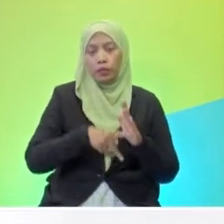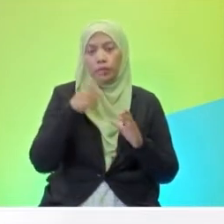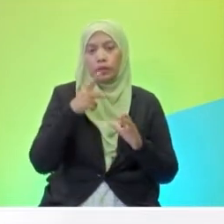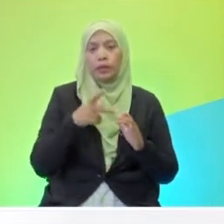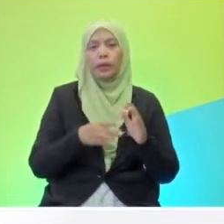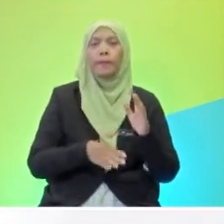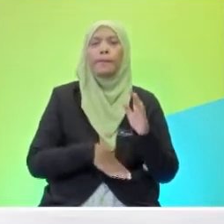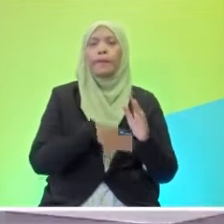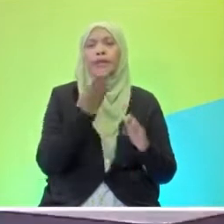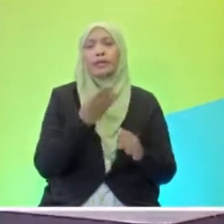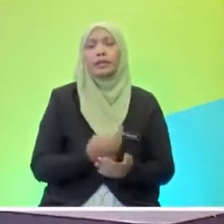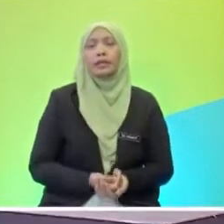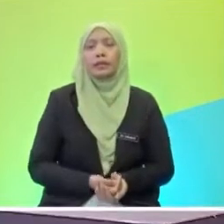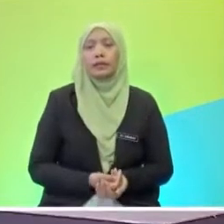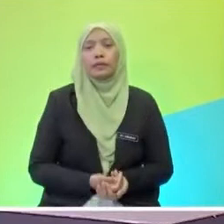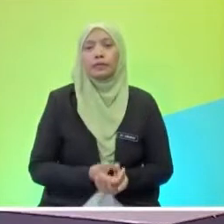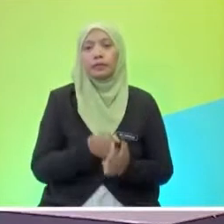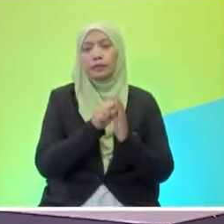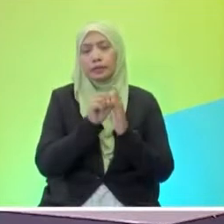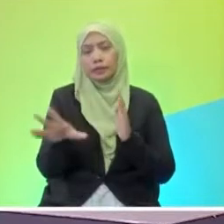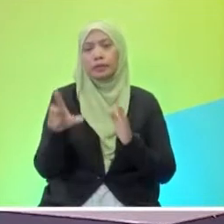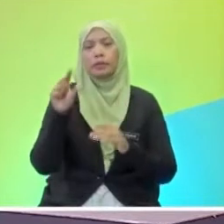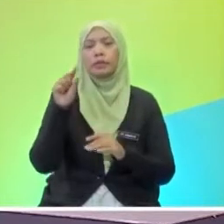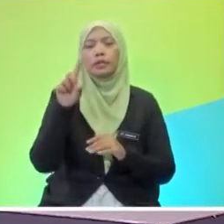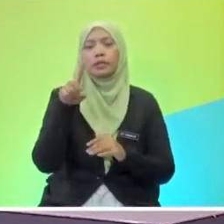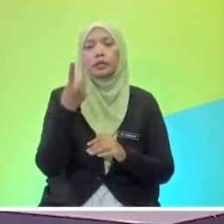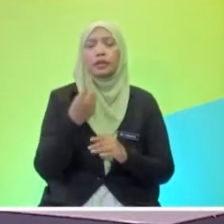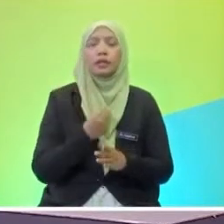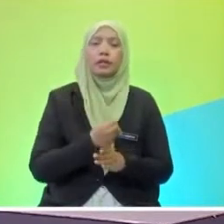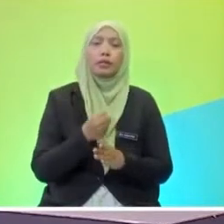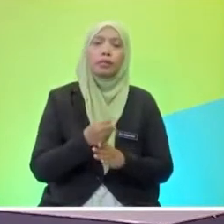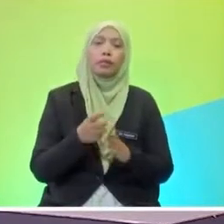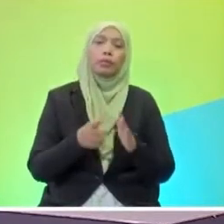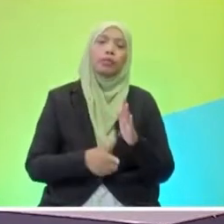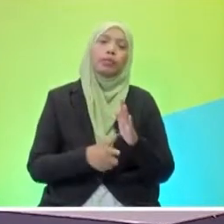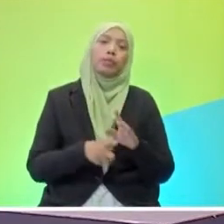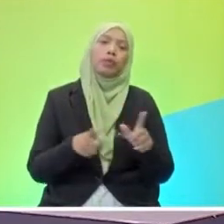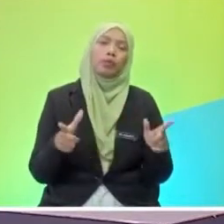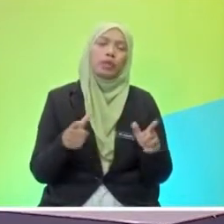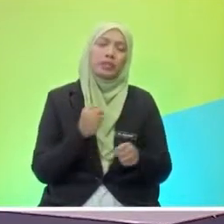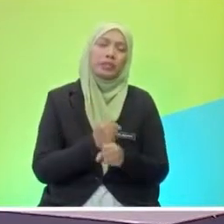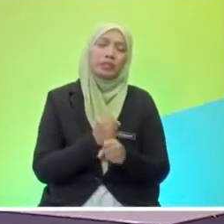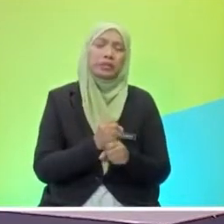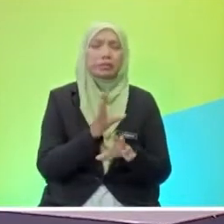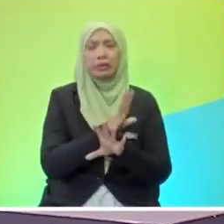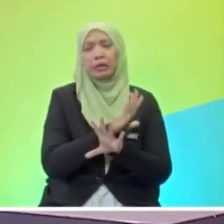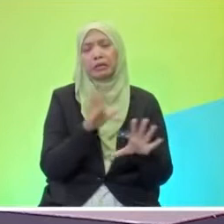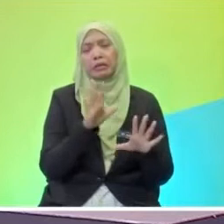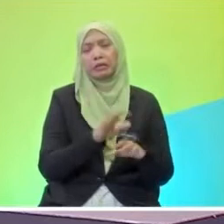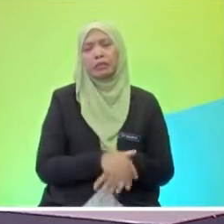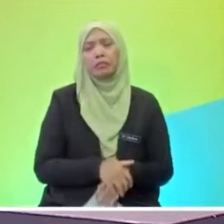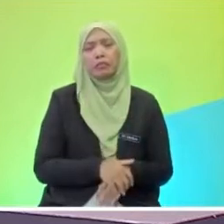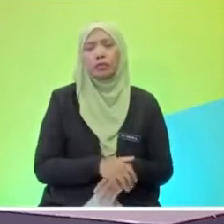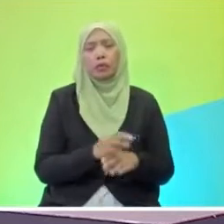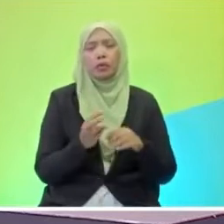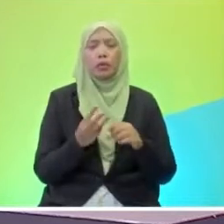saya tekan sisa pengurusan pekerjaan semakin berkurang karena datang ke kawasan tersebut